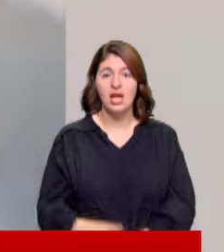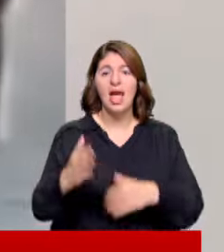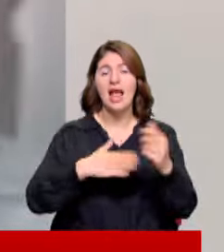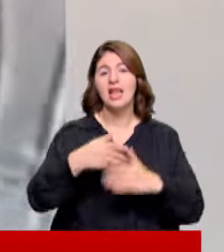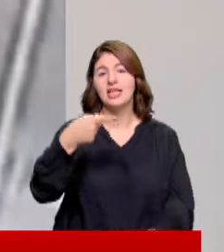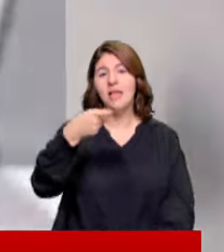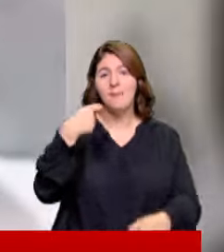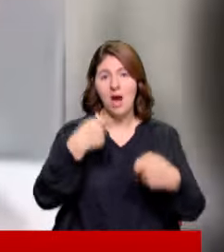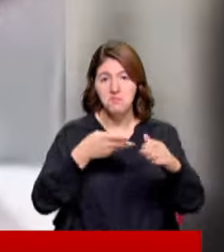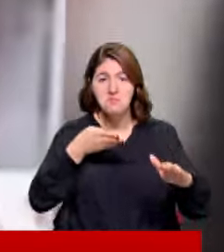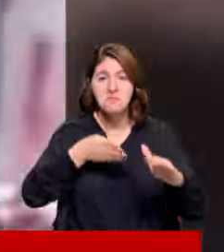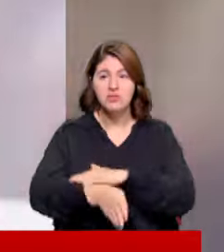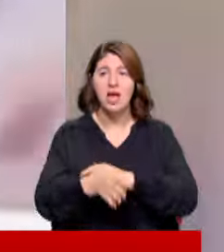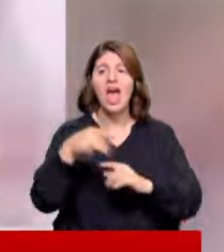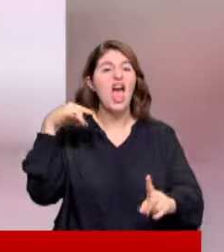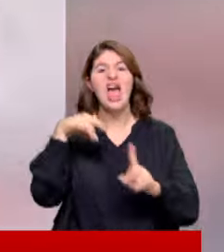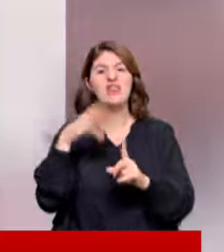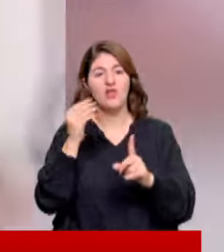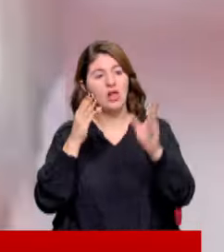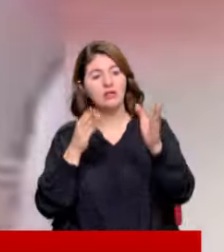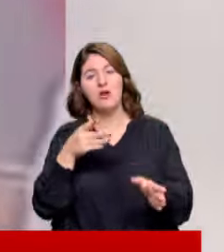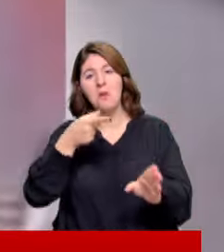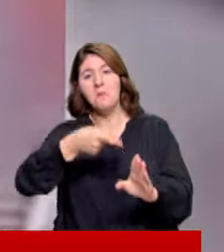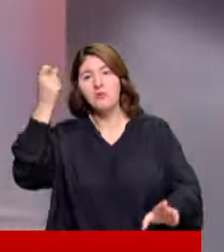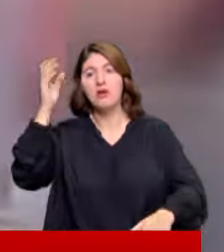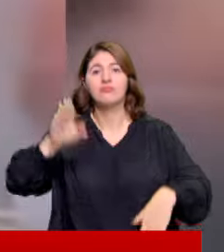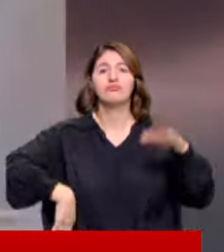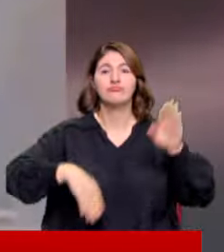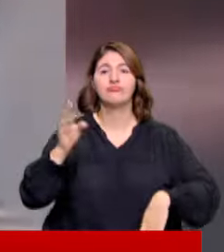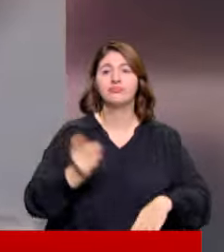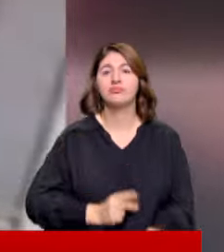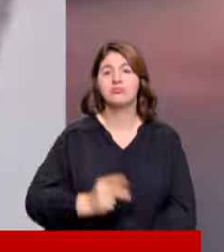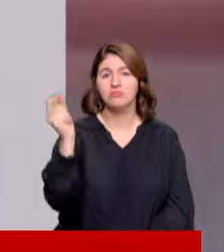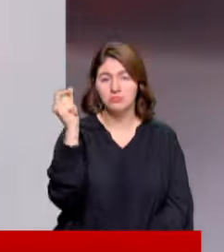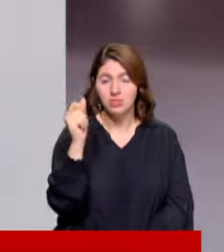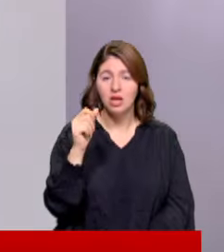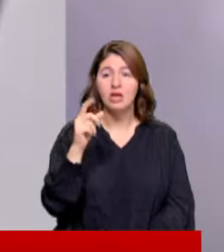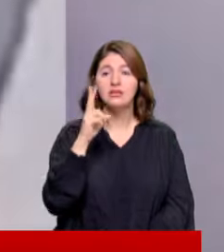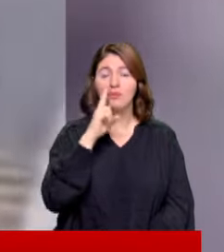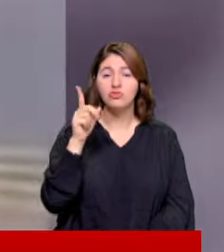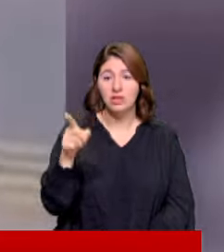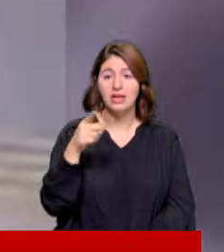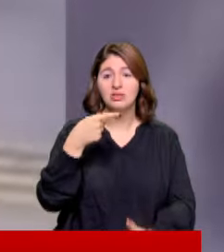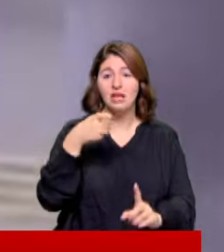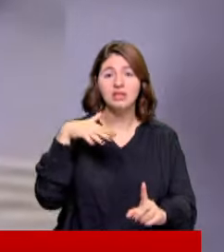Elinde silahla bankaya girdi, hedefindeki kişiyi vurdu, elini kolunu sallayarak kaçtı. Samsun'daki silahlı saldırı